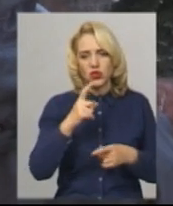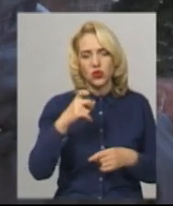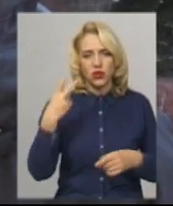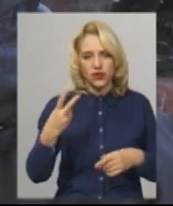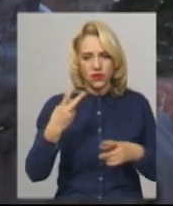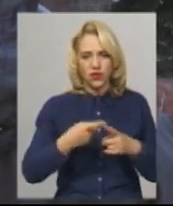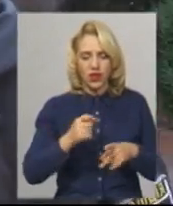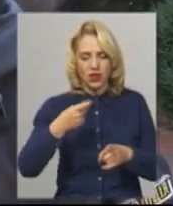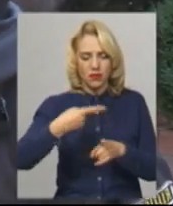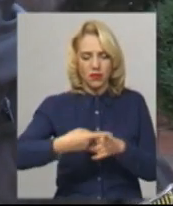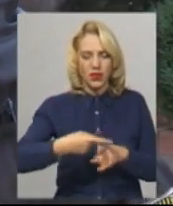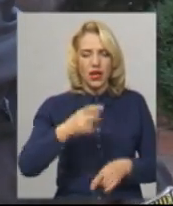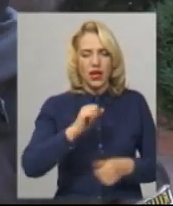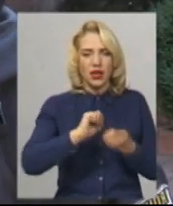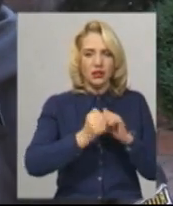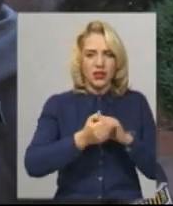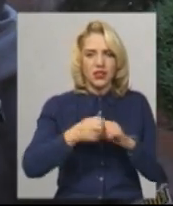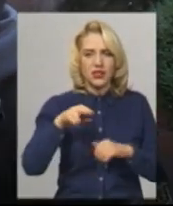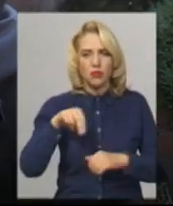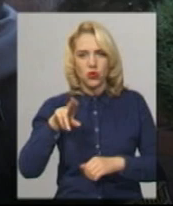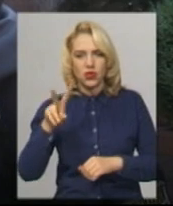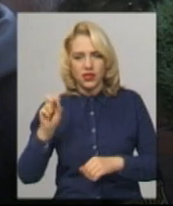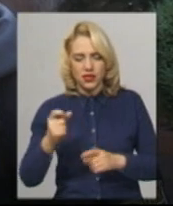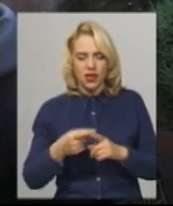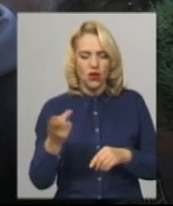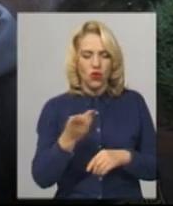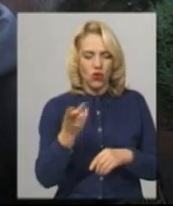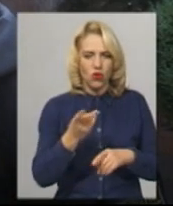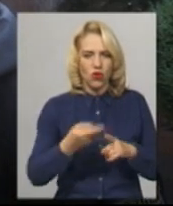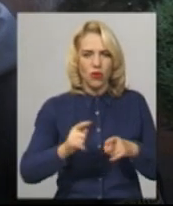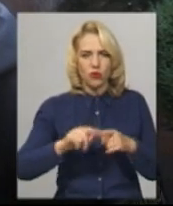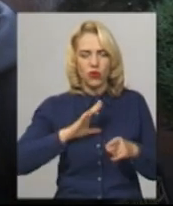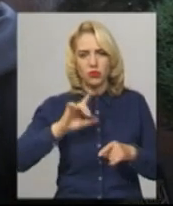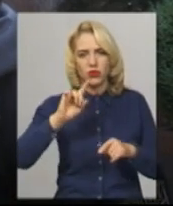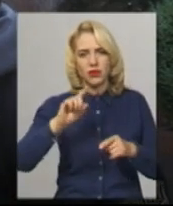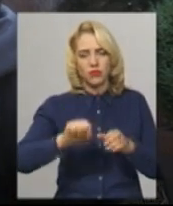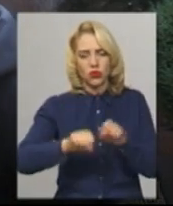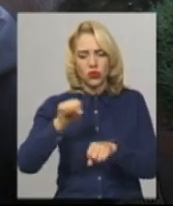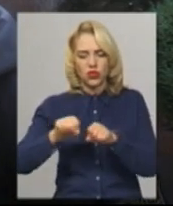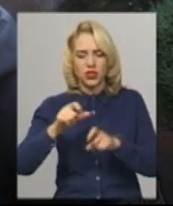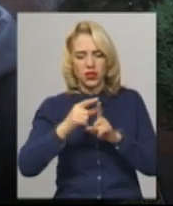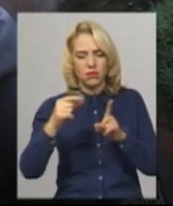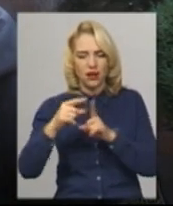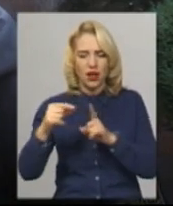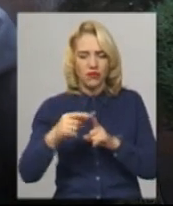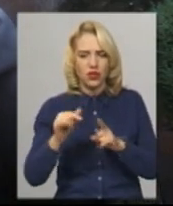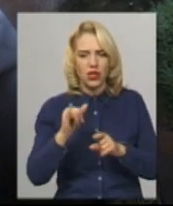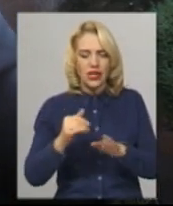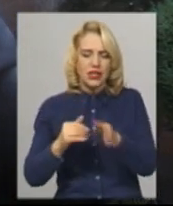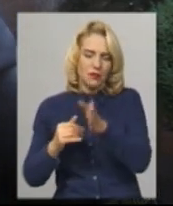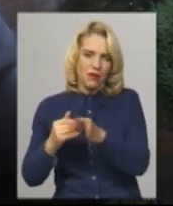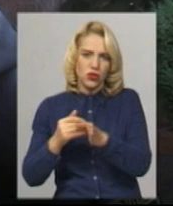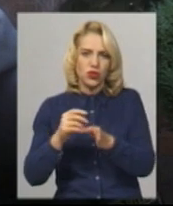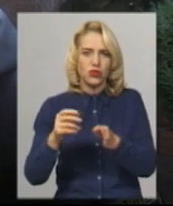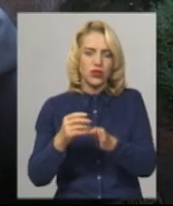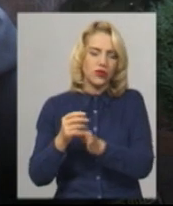перехресті Подільський-Кам'янецький. Обидва водії порушили вимоги дорожнього знаку «Рух по смугах 5-16», тобто з крайньої лівої смуги дозволено розворот